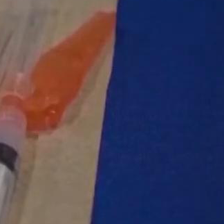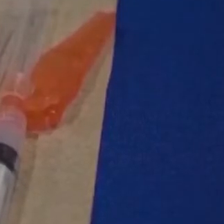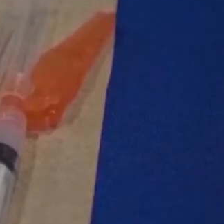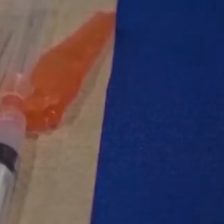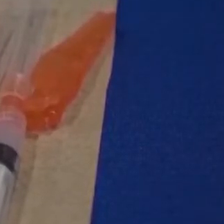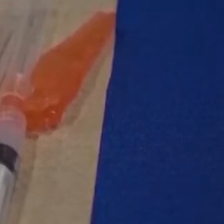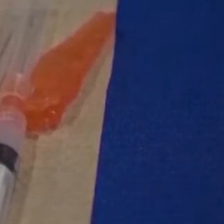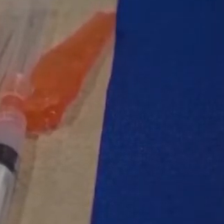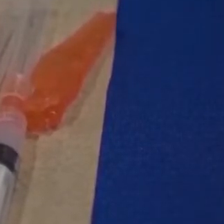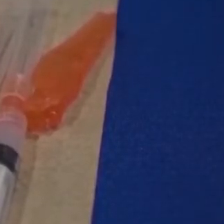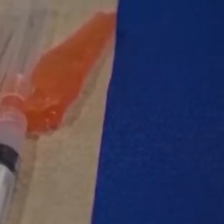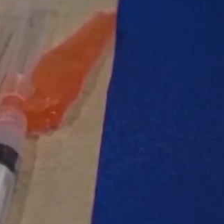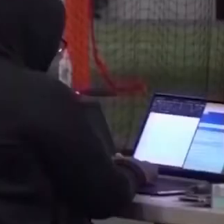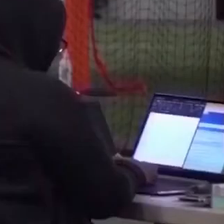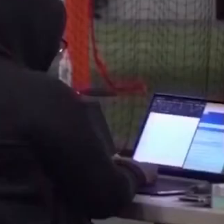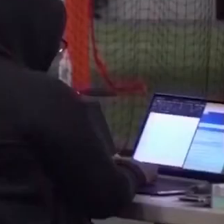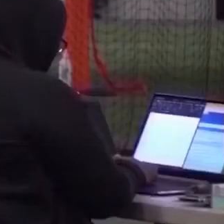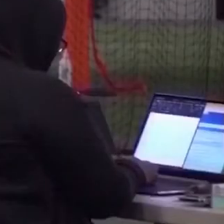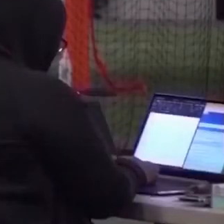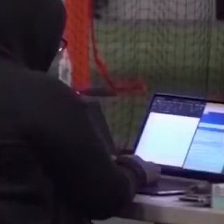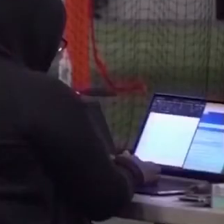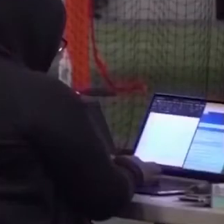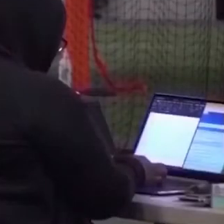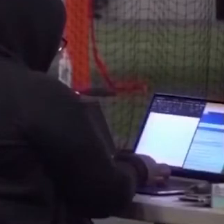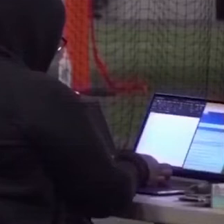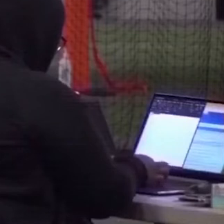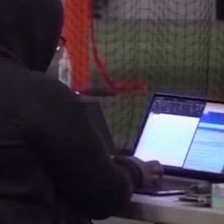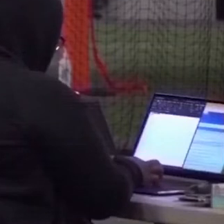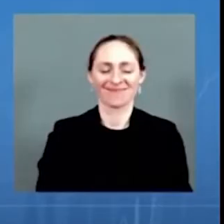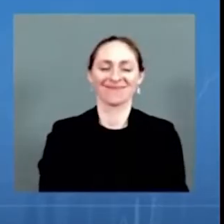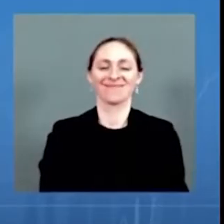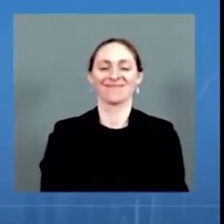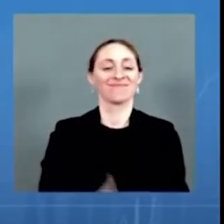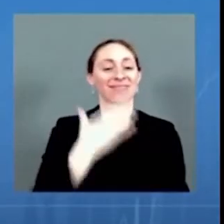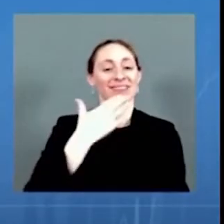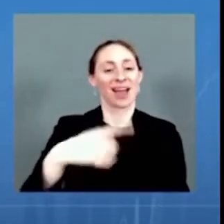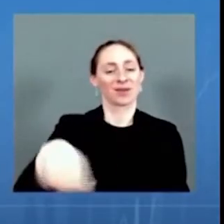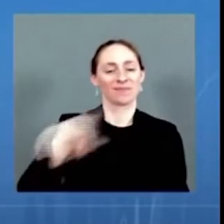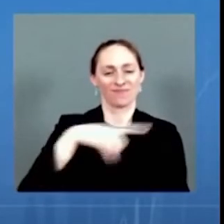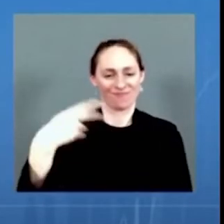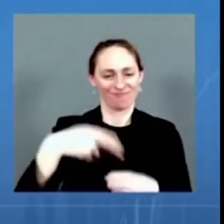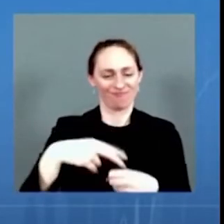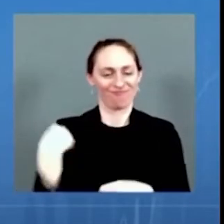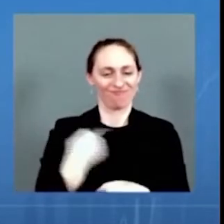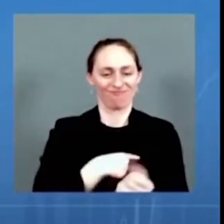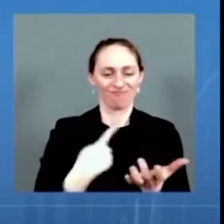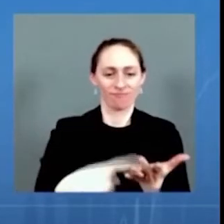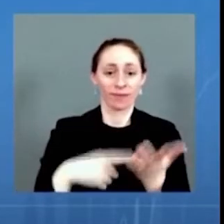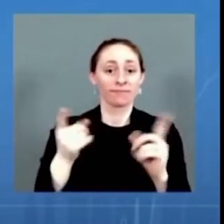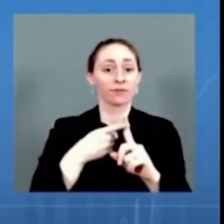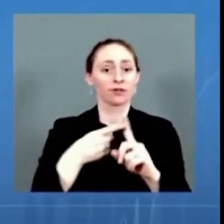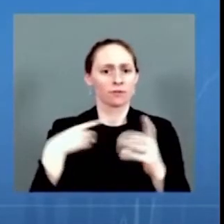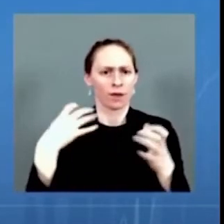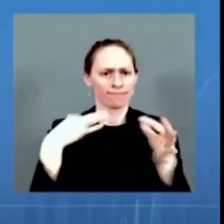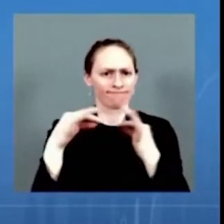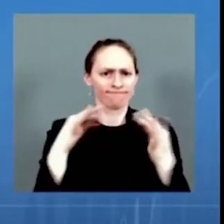恢复强制民众戴口罩的规定，同时缩短接种加强剂的间隔期。美国疾病预防与控制中心主任瓦